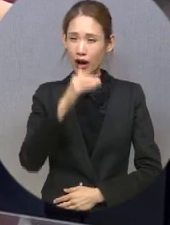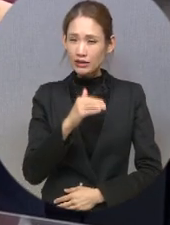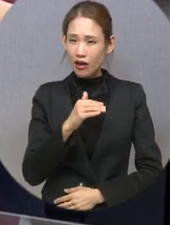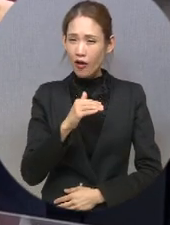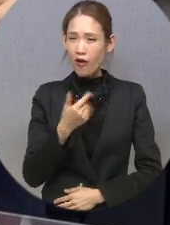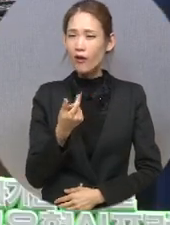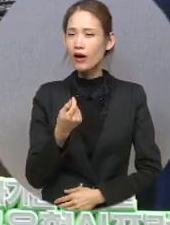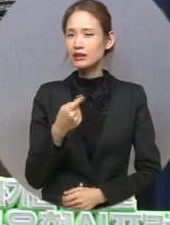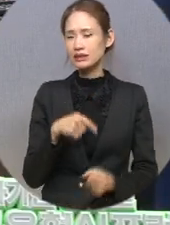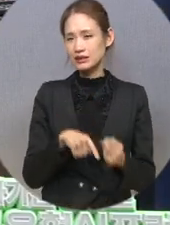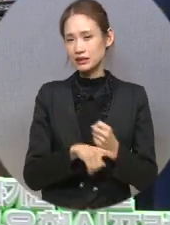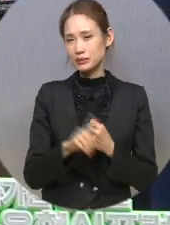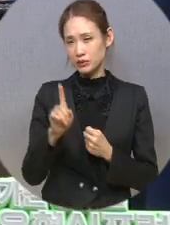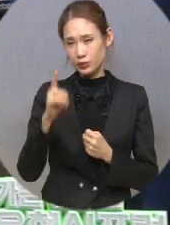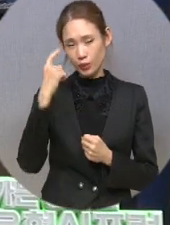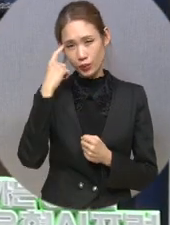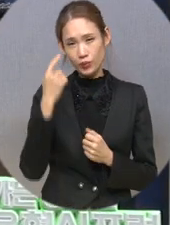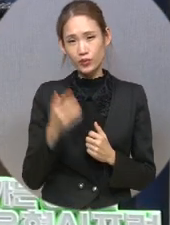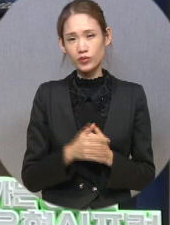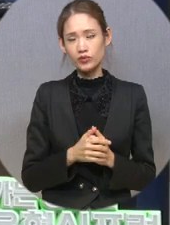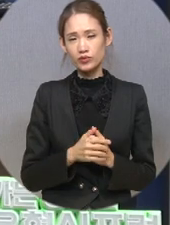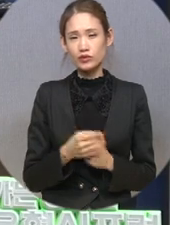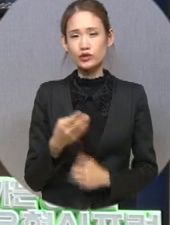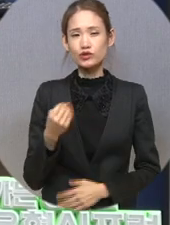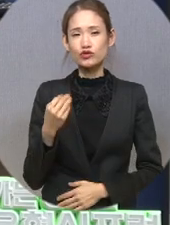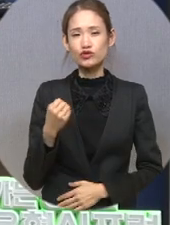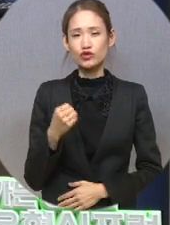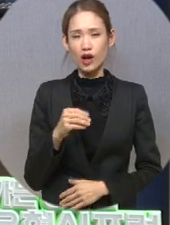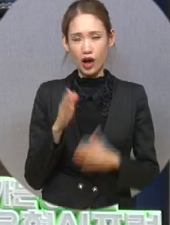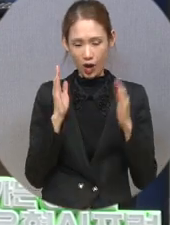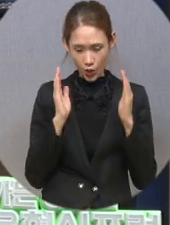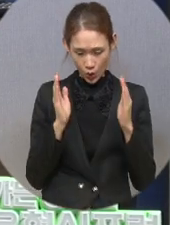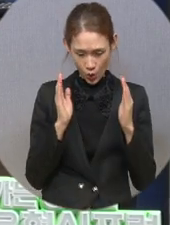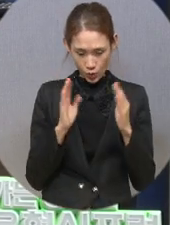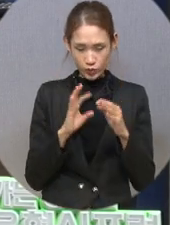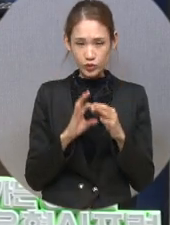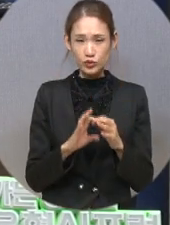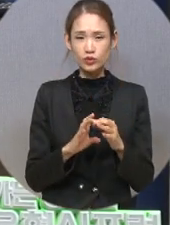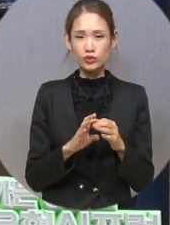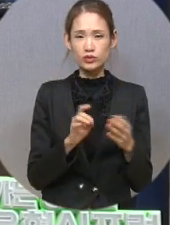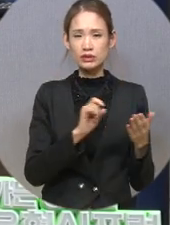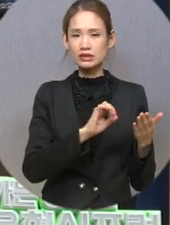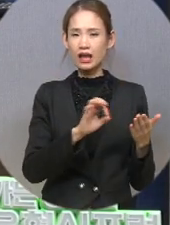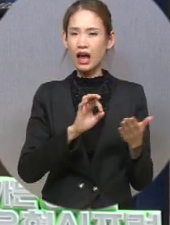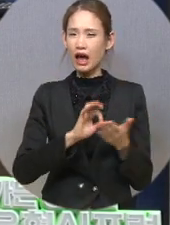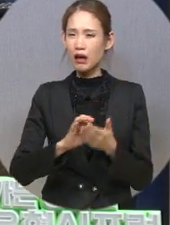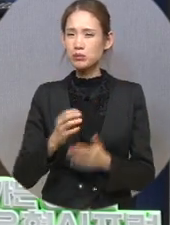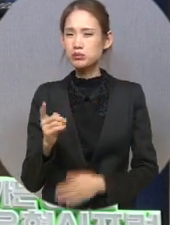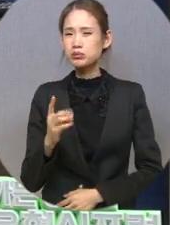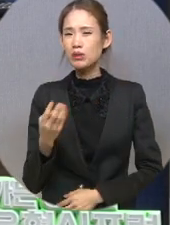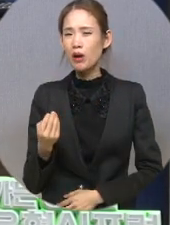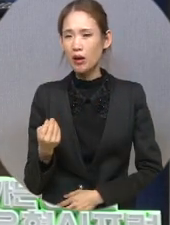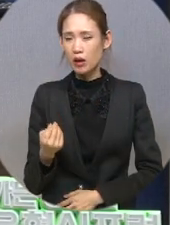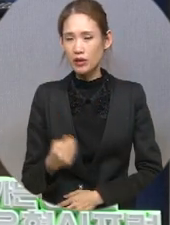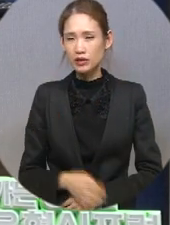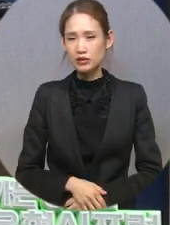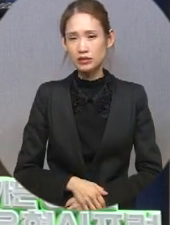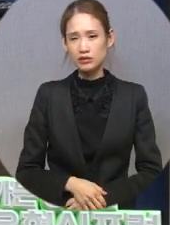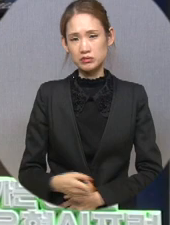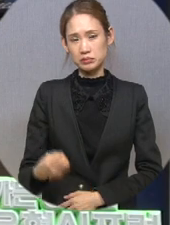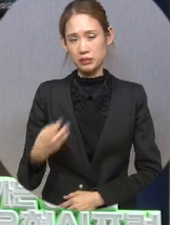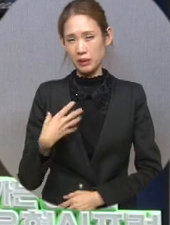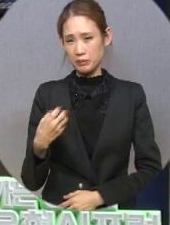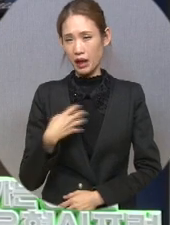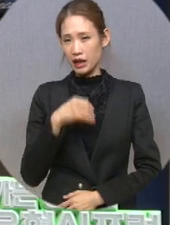바는 뭘까요? 수학 공부를 해서 어디다 써먹느냐, 뭐 이런 얘기들을 더러 합니다.